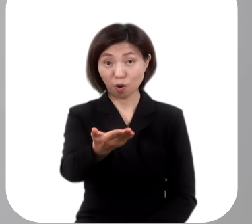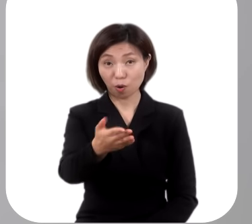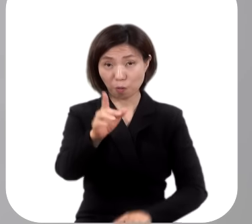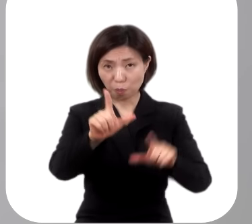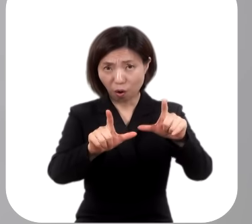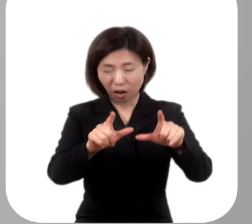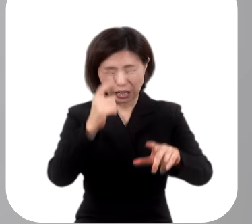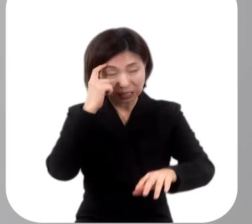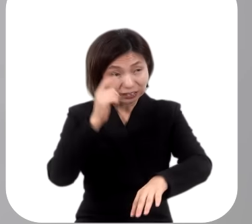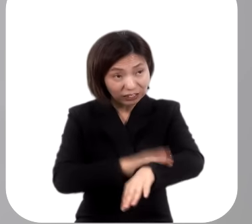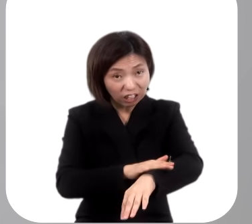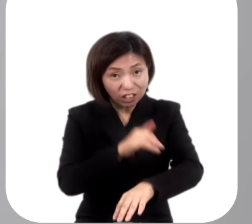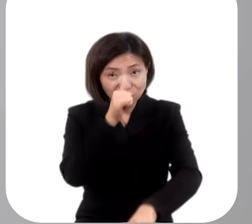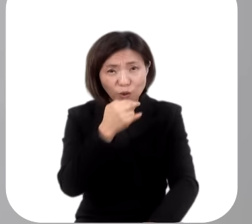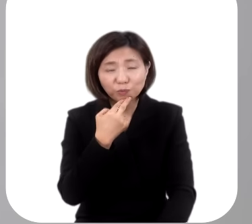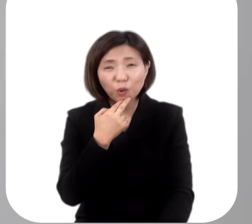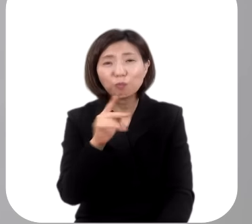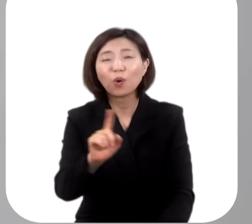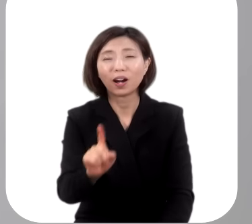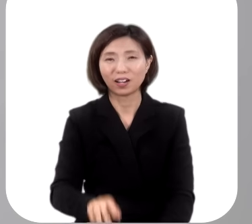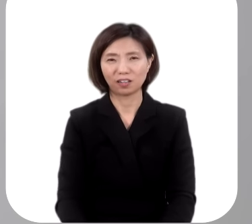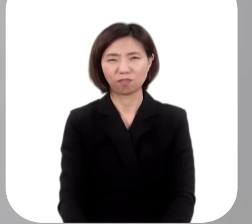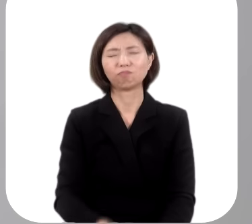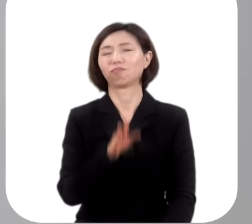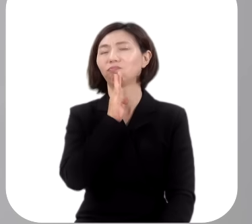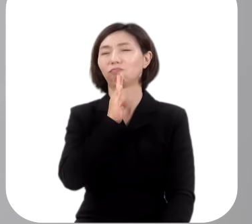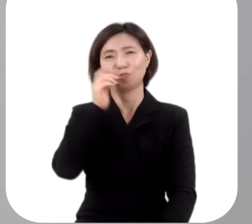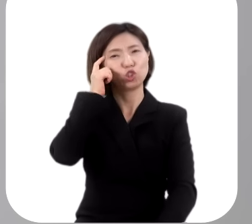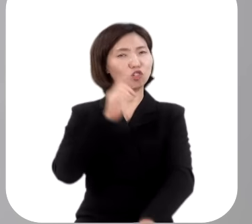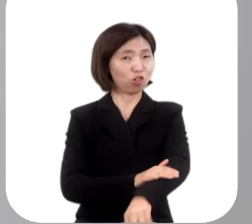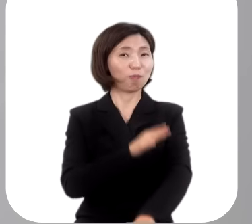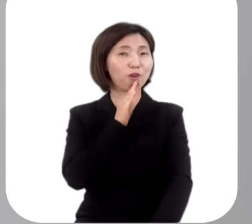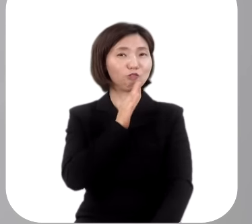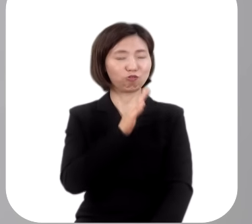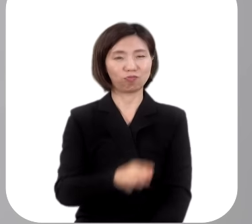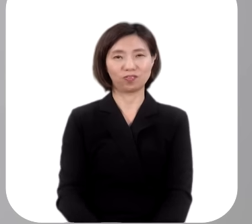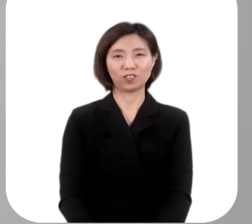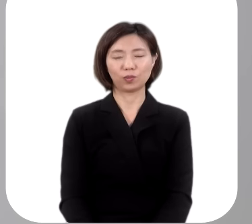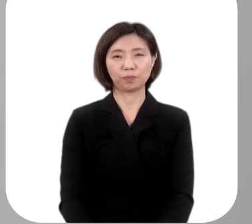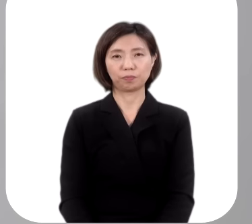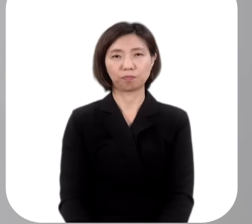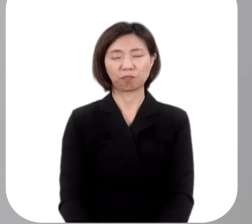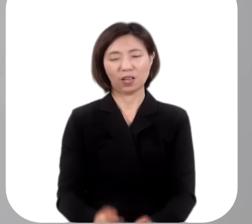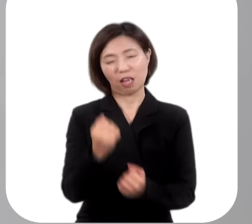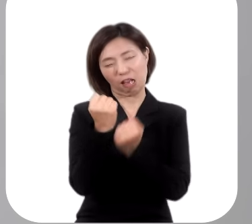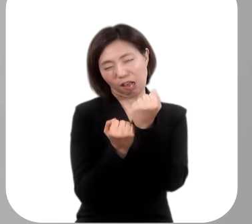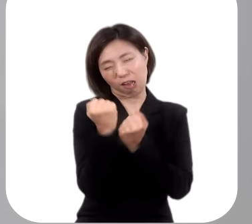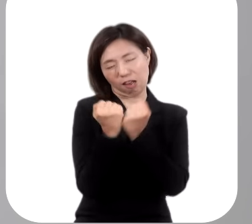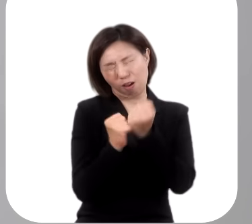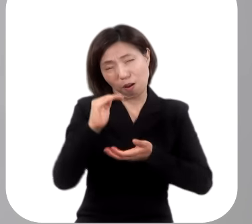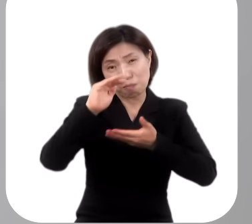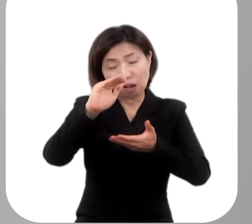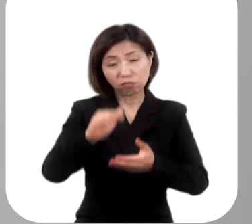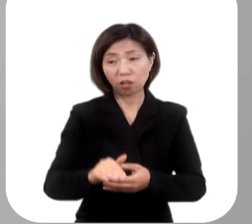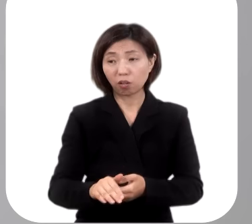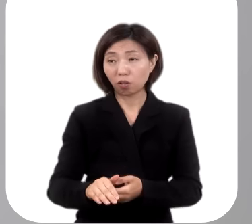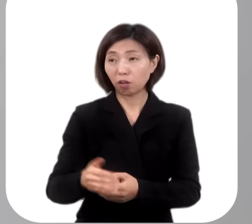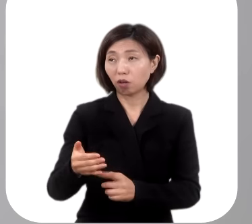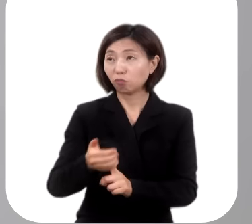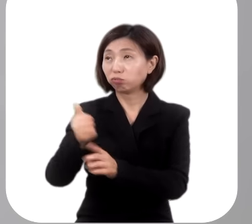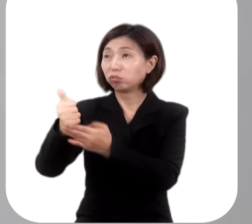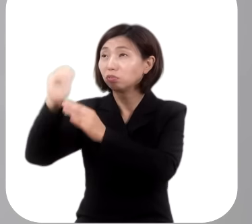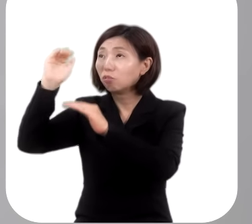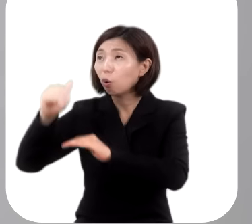저 정도 되면 사람이 지혜롭다고 할 수 있어요? 없어요? 있어. 근데 이렇게